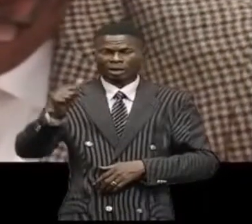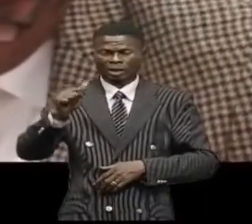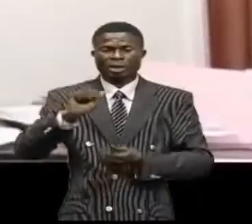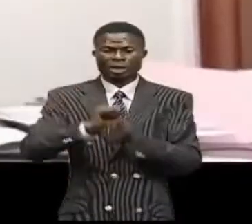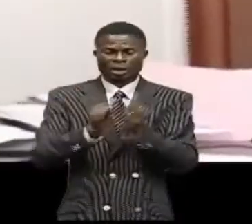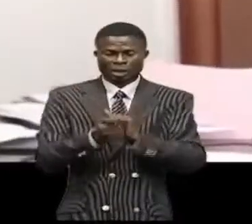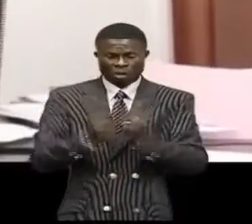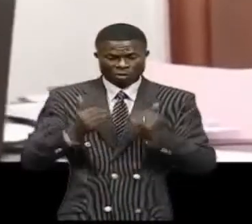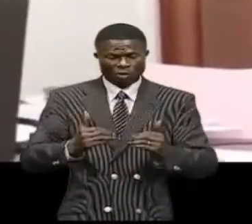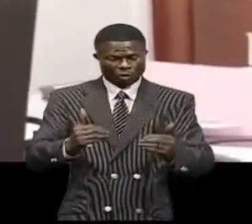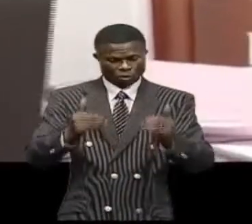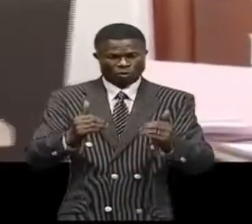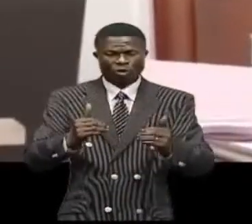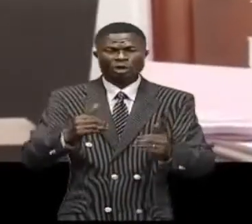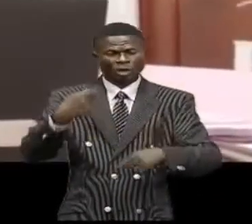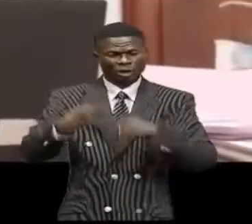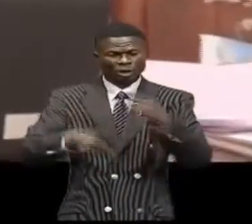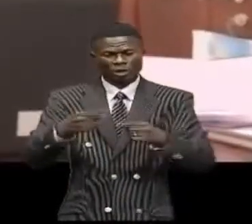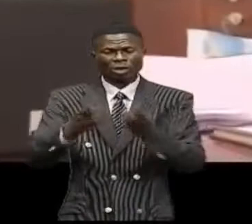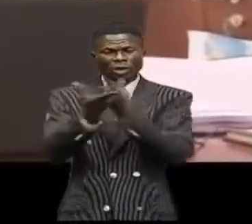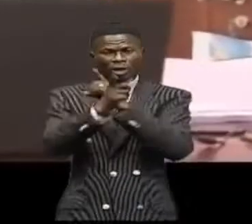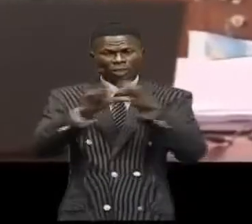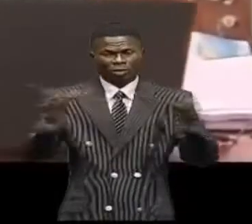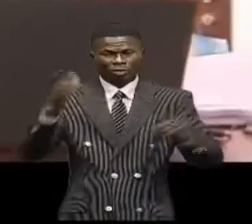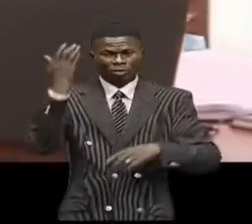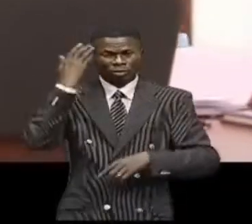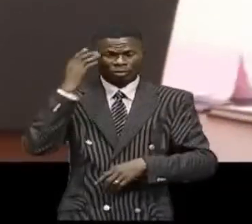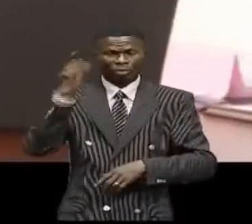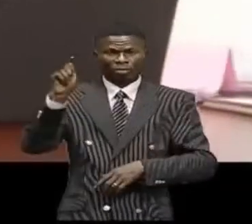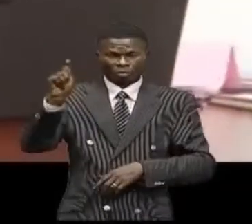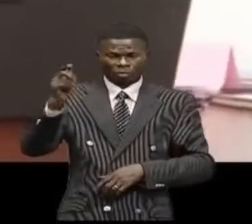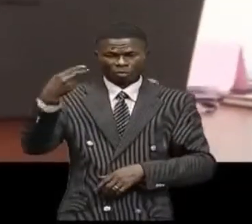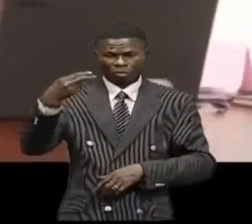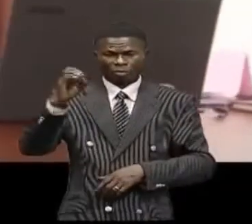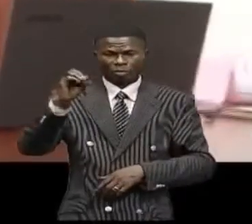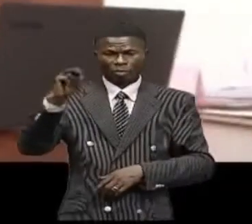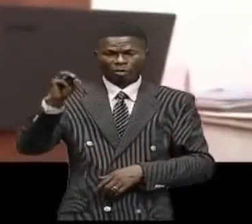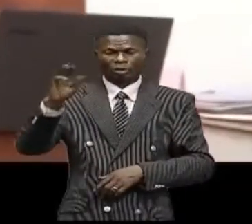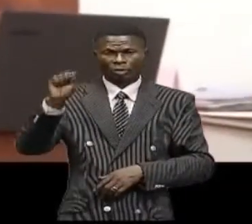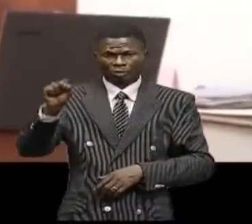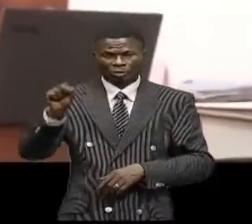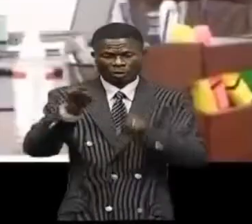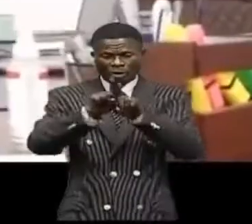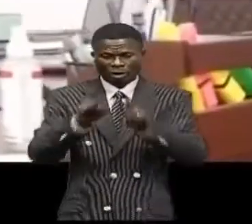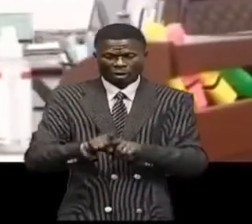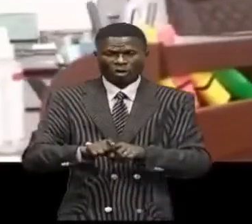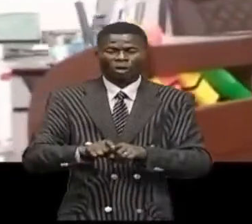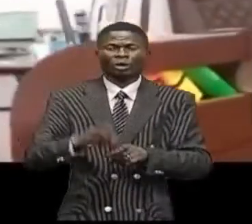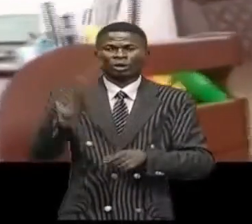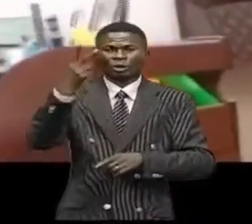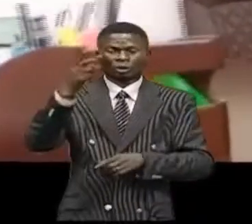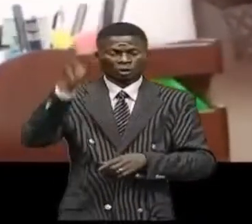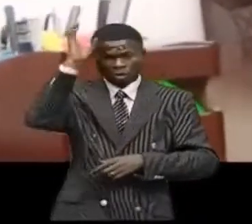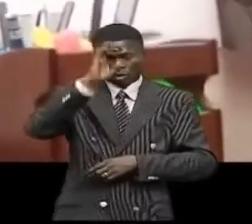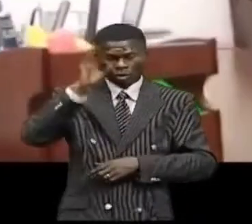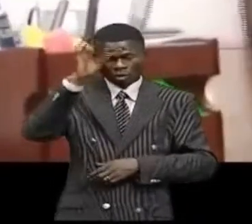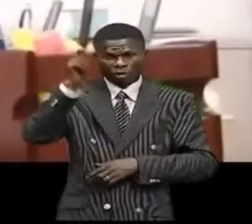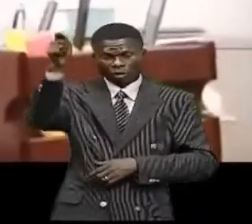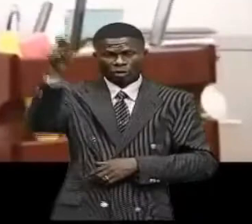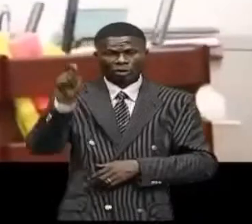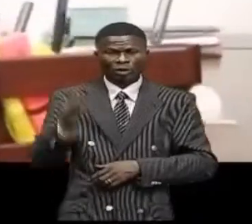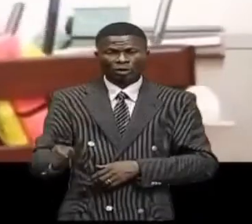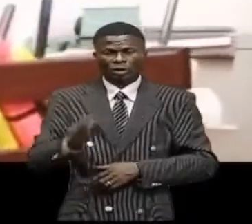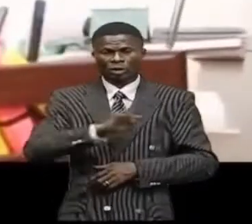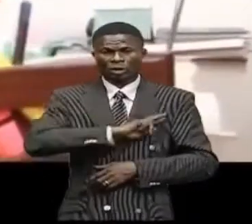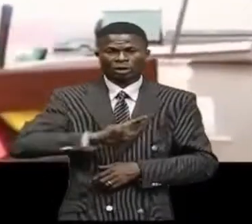négociations se poursuivent pour la libération de M. Thomas Dubanga et Floribert Njabu, ainsi que celle de deux colonels des forces armées de